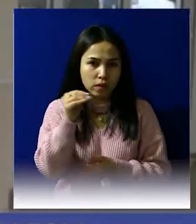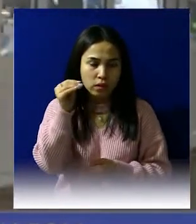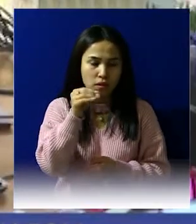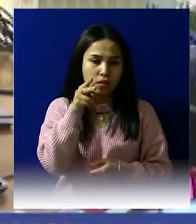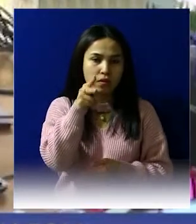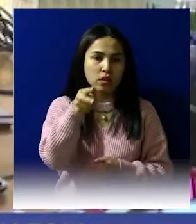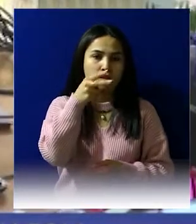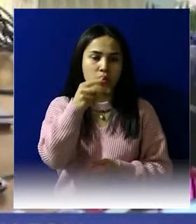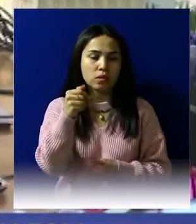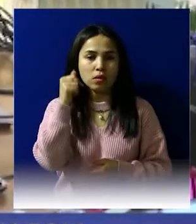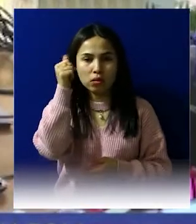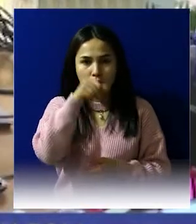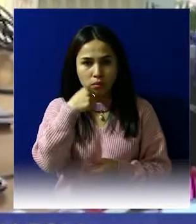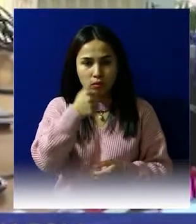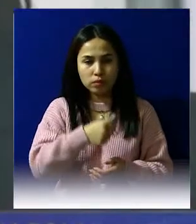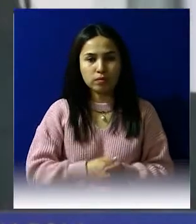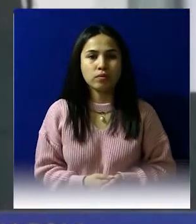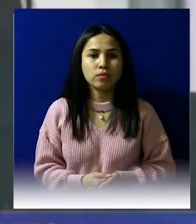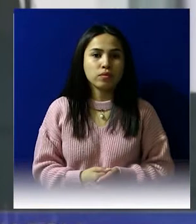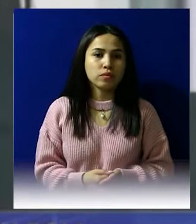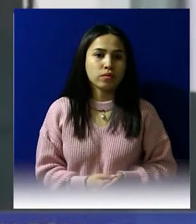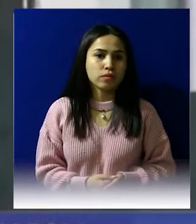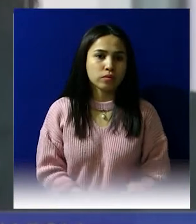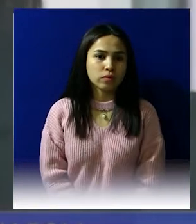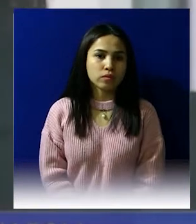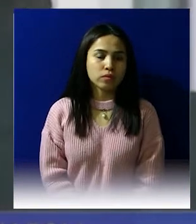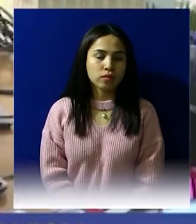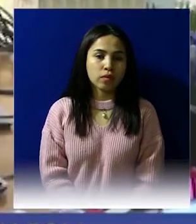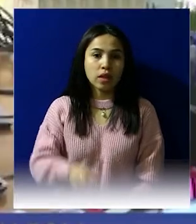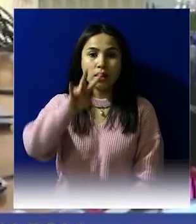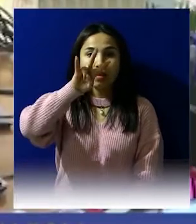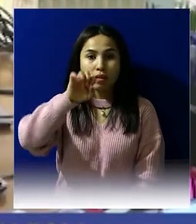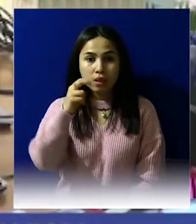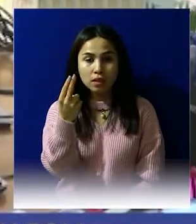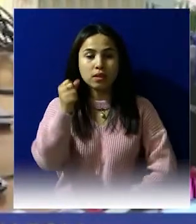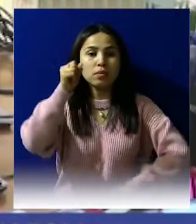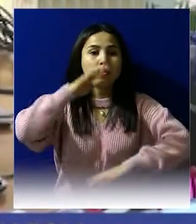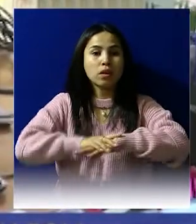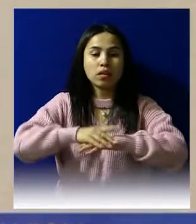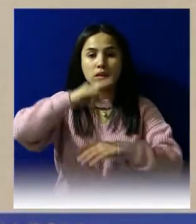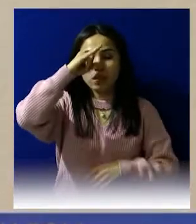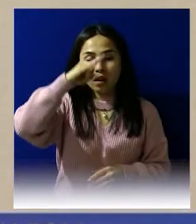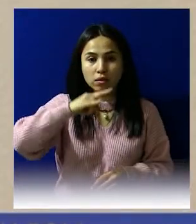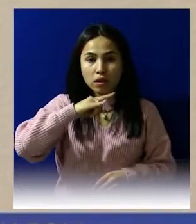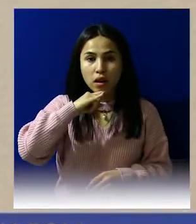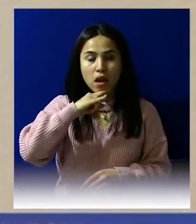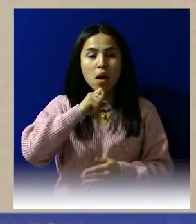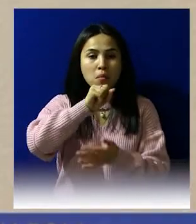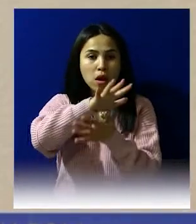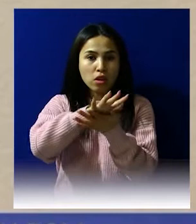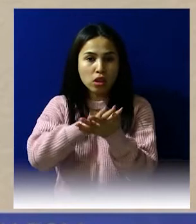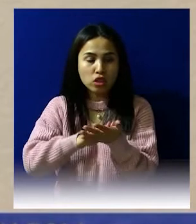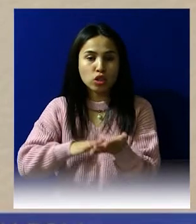образца 2006 года. Старые банкноты можно поменять на новые до 1 февраля 2021 года. Национальный